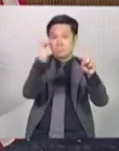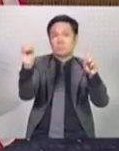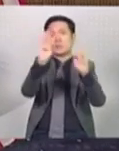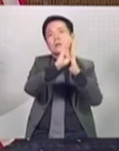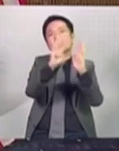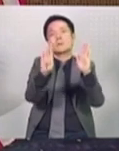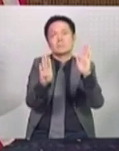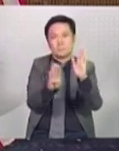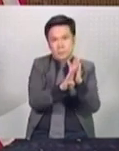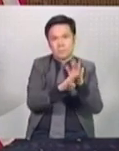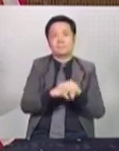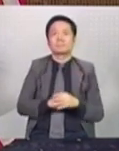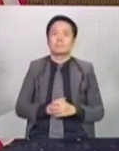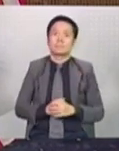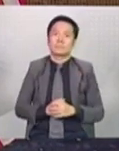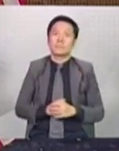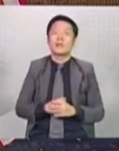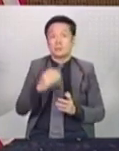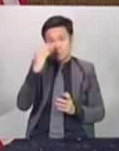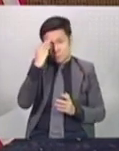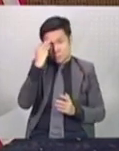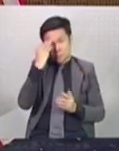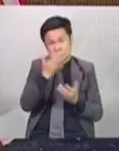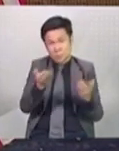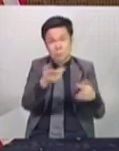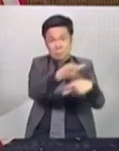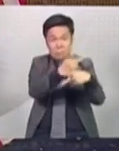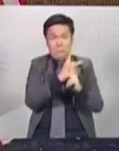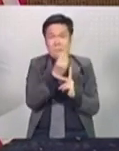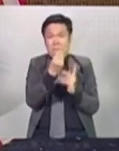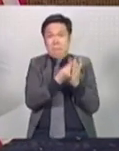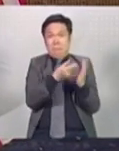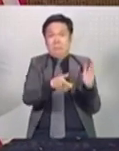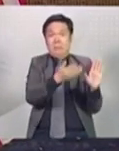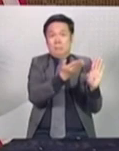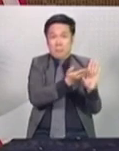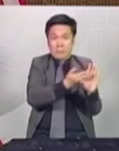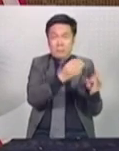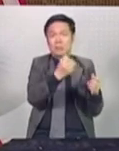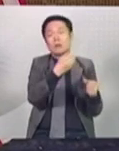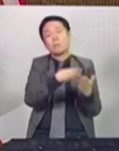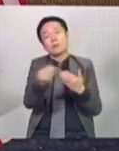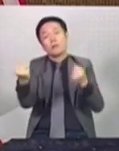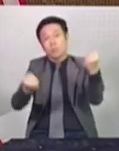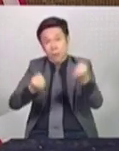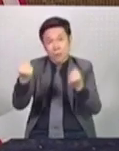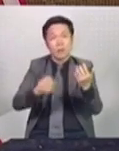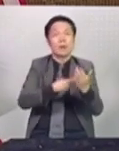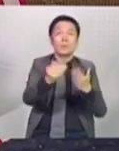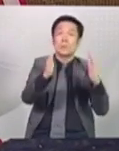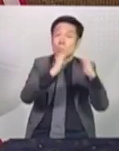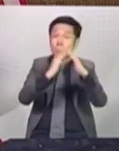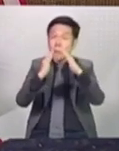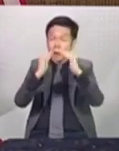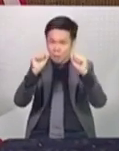RM100 bilion. Dan saya pasti anda yang meminjam dengan bank untuk membeli kereta, rumah dan